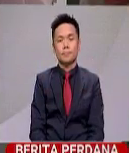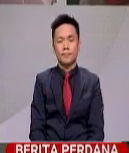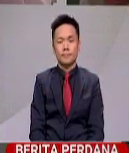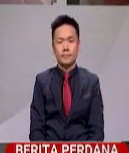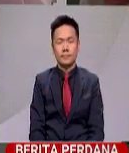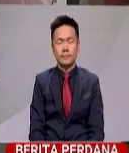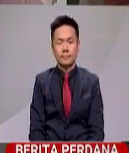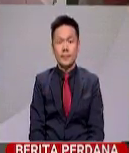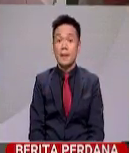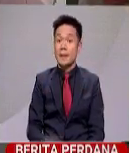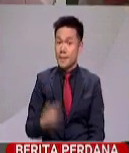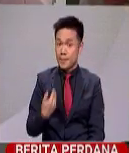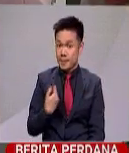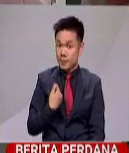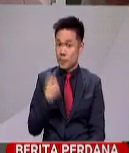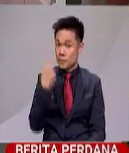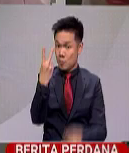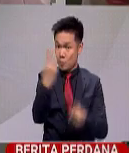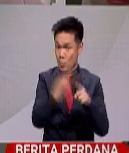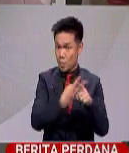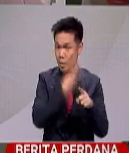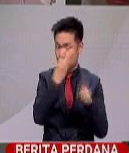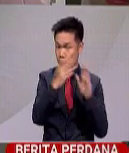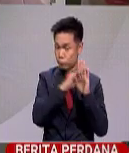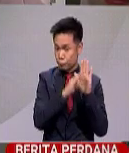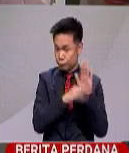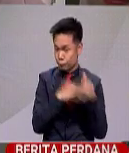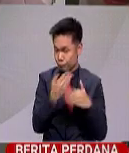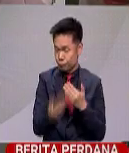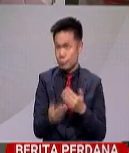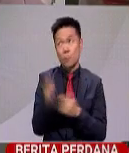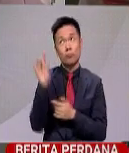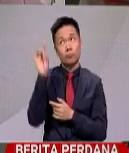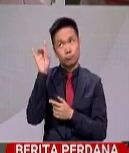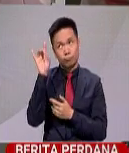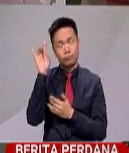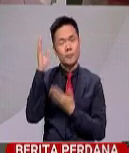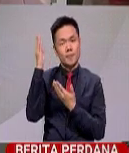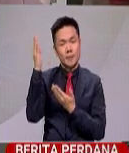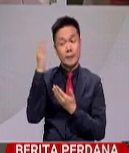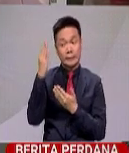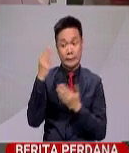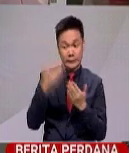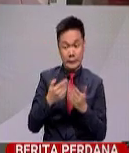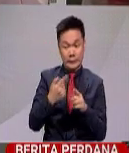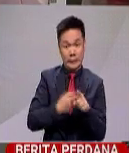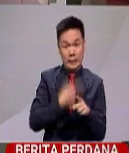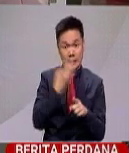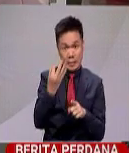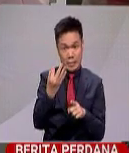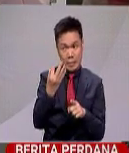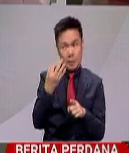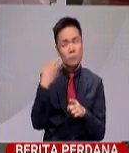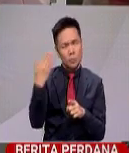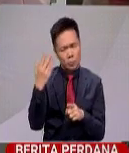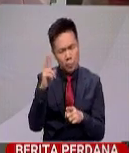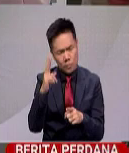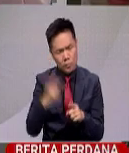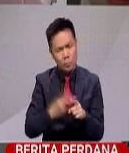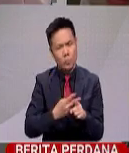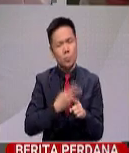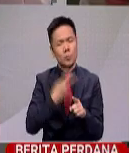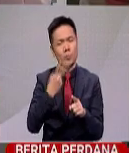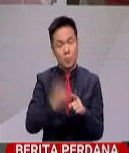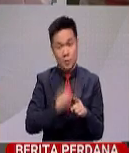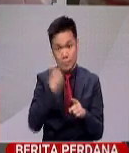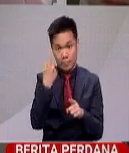We have a 2-month program dan insyaAllah akhir bulan September, bulan Februari kita akan